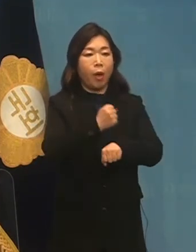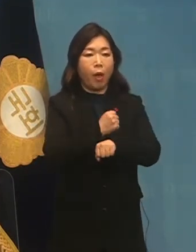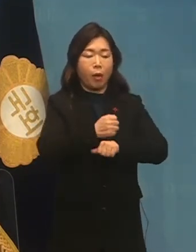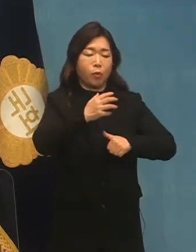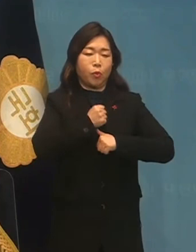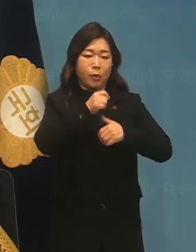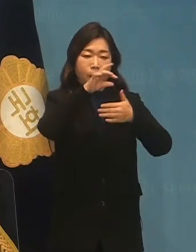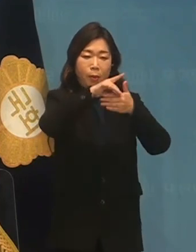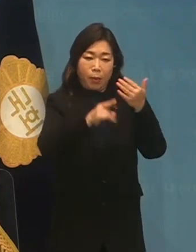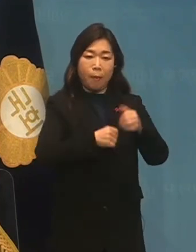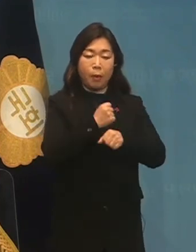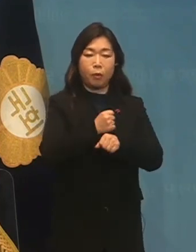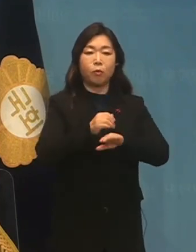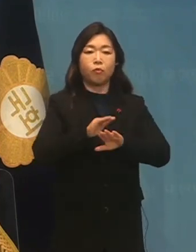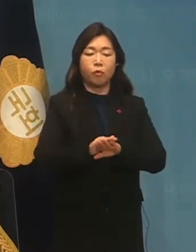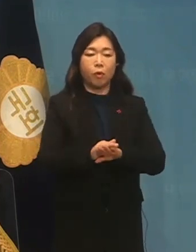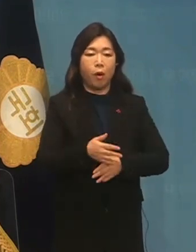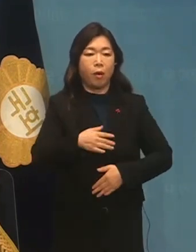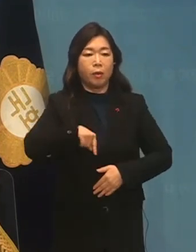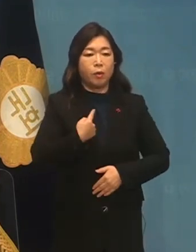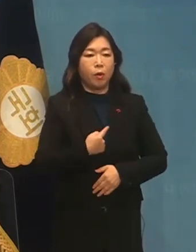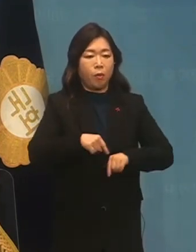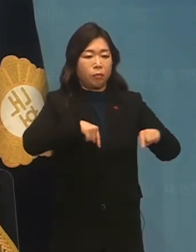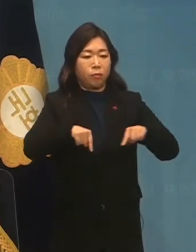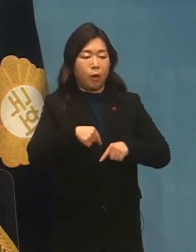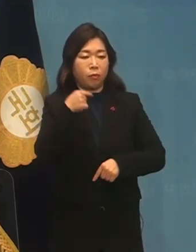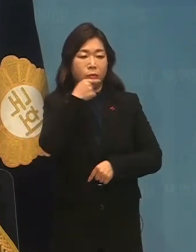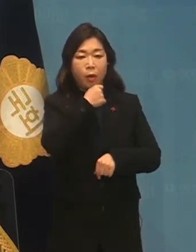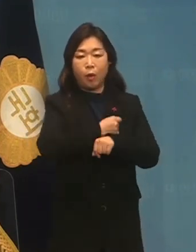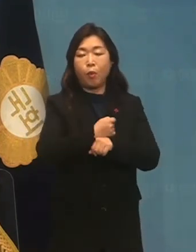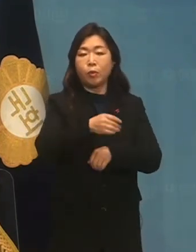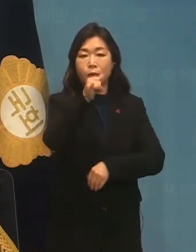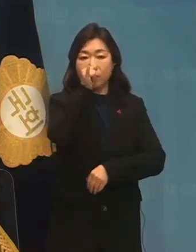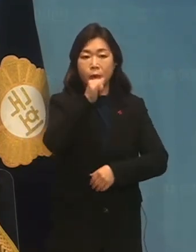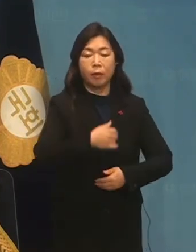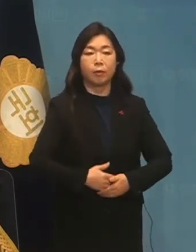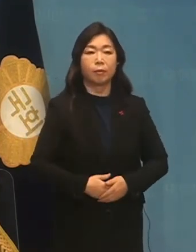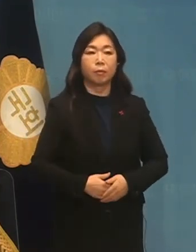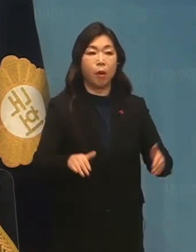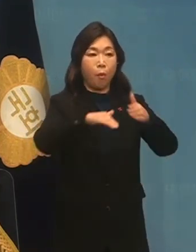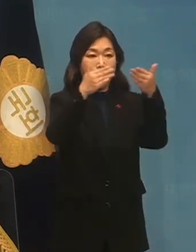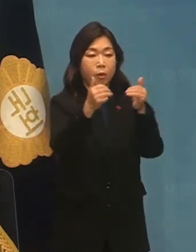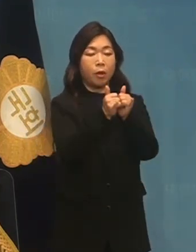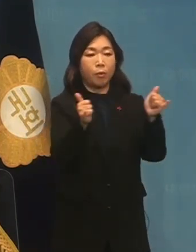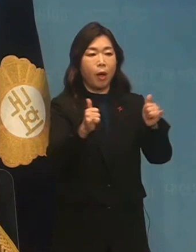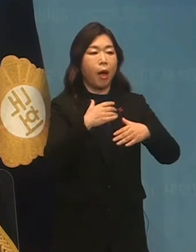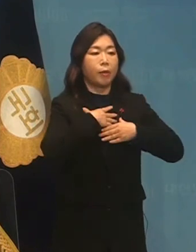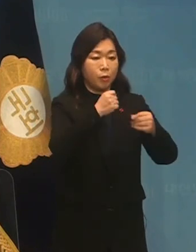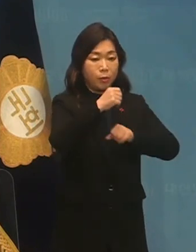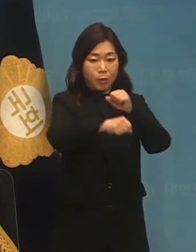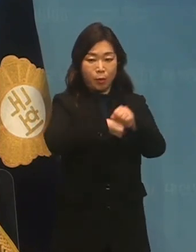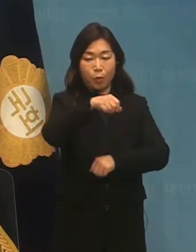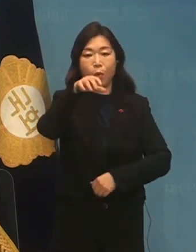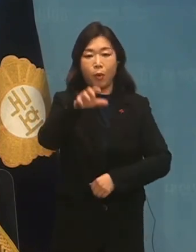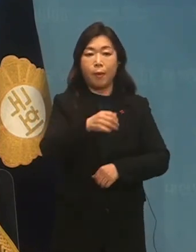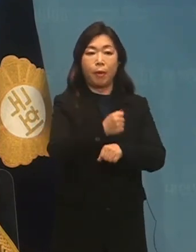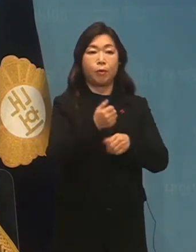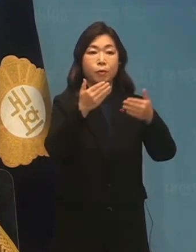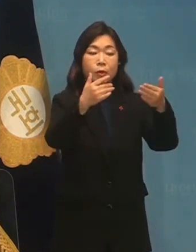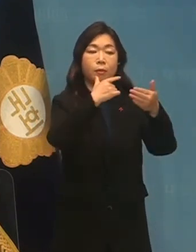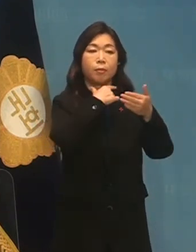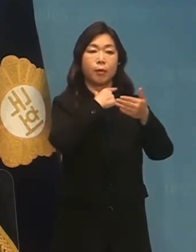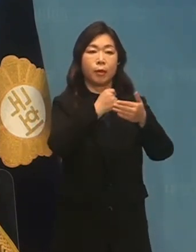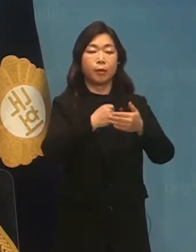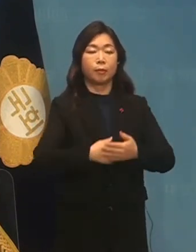있습니다. 온라인 공론장을 모든 구성원에게 안전하고 자유로운 공간으로 만들겠습니다.